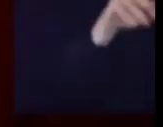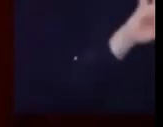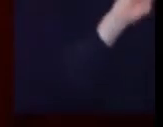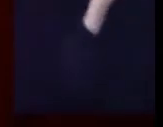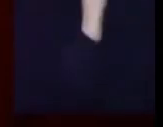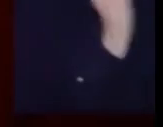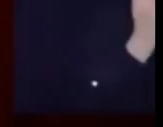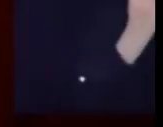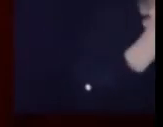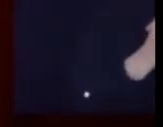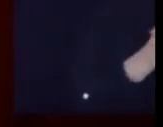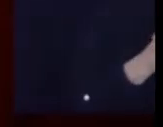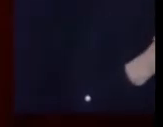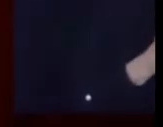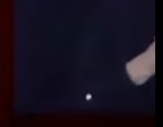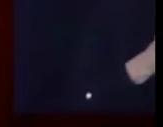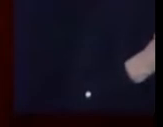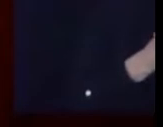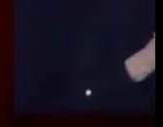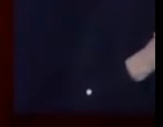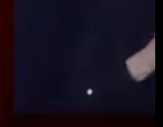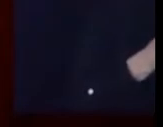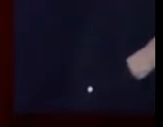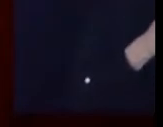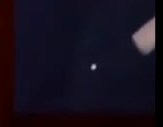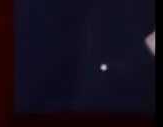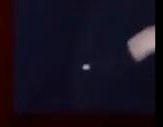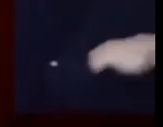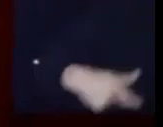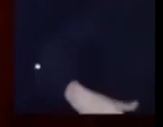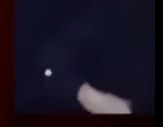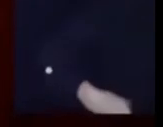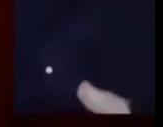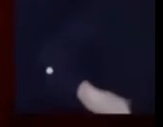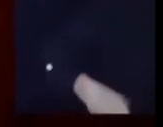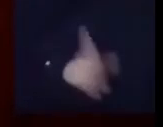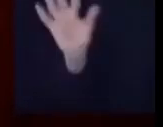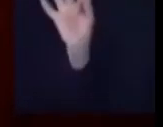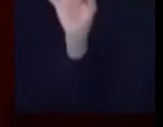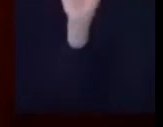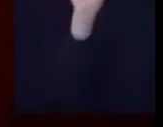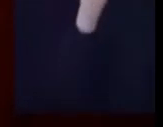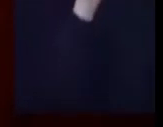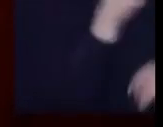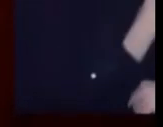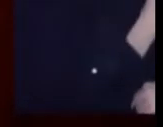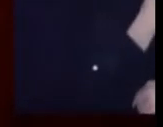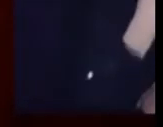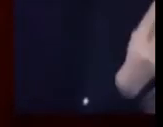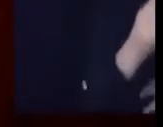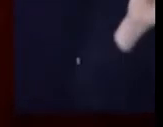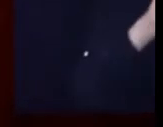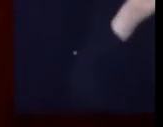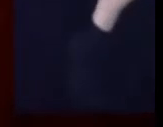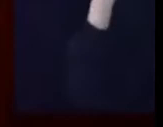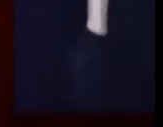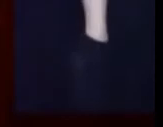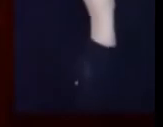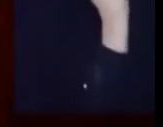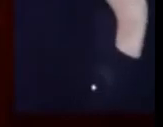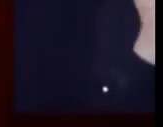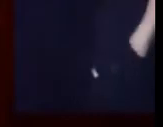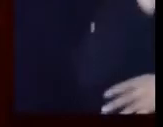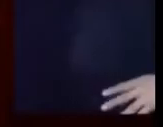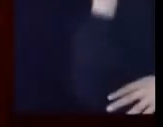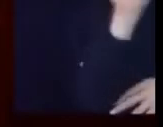È arrivato il sindaco di Milano ad affermare che se lo stadio andasse, per esempio, a Sesto